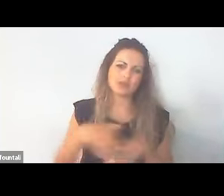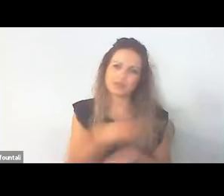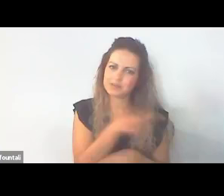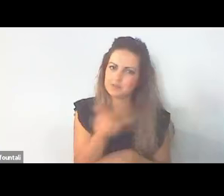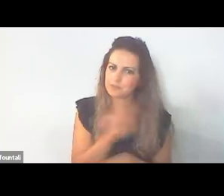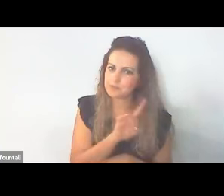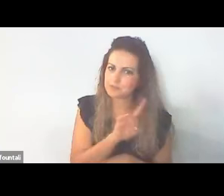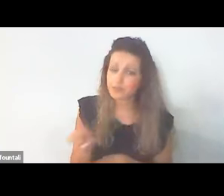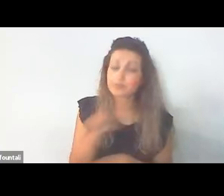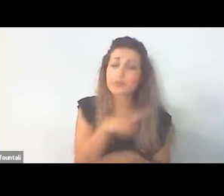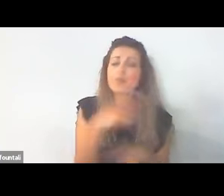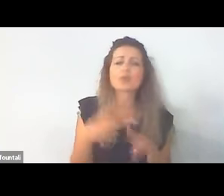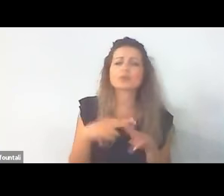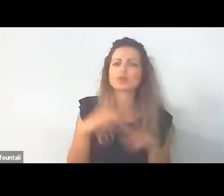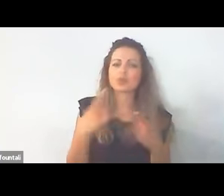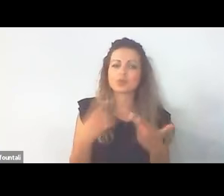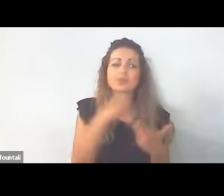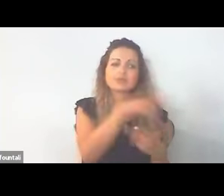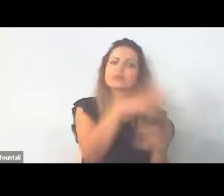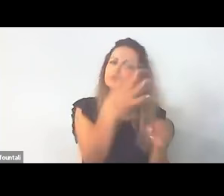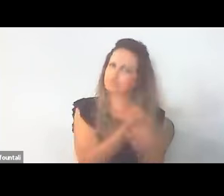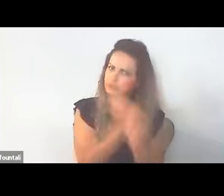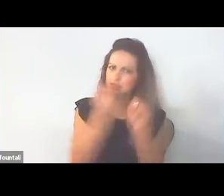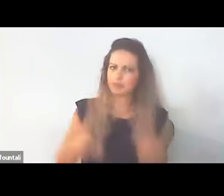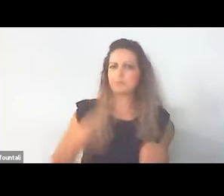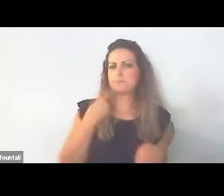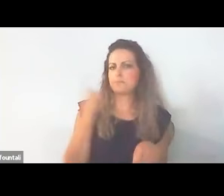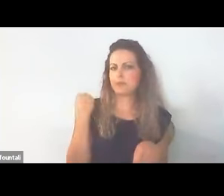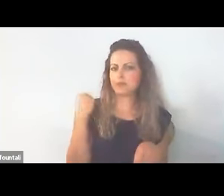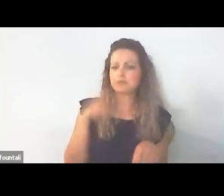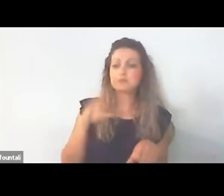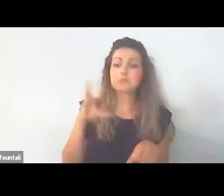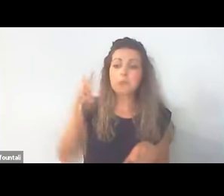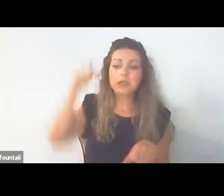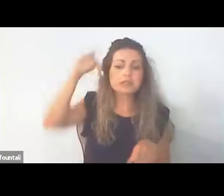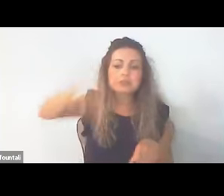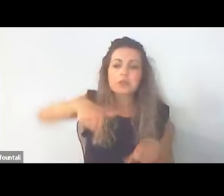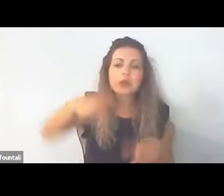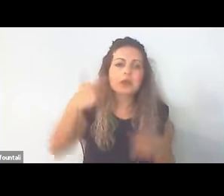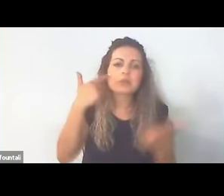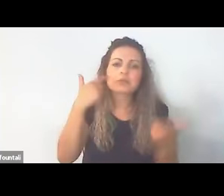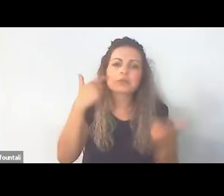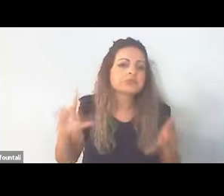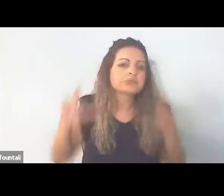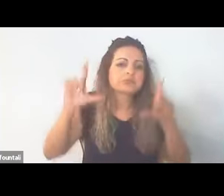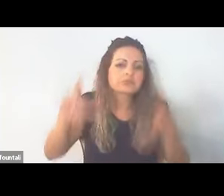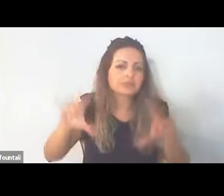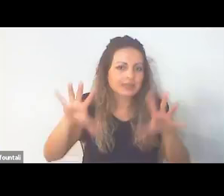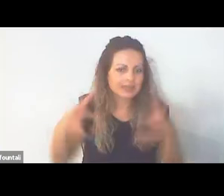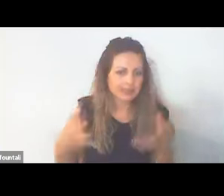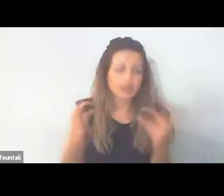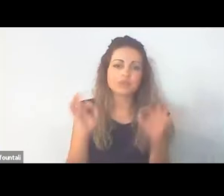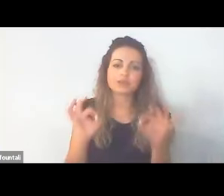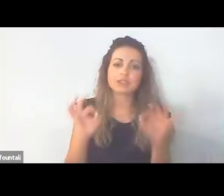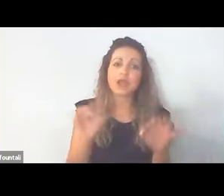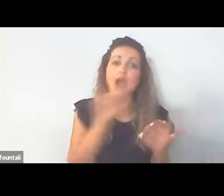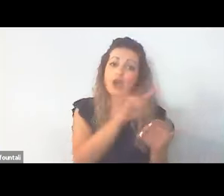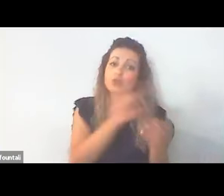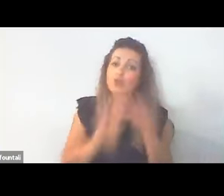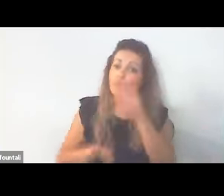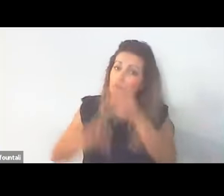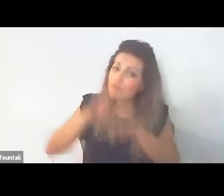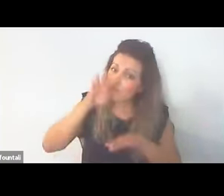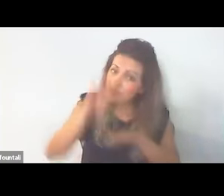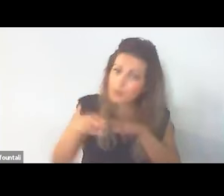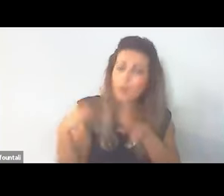αυτό σήμερα. Και είναι γεγονός ότι, όπως είπα και στην αρχή, μια νομοθετική αλλαγή είναι ένα πολύ σημαντικό βήμα που ανοίγει με πολύ διαφορετικό τρόπο